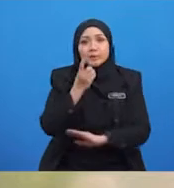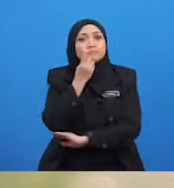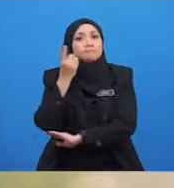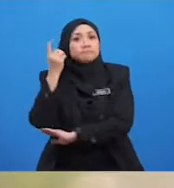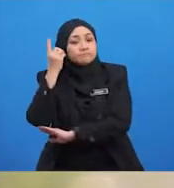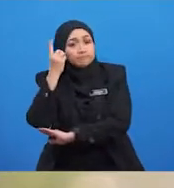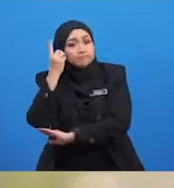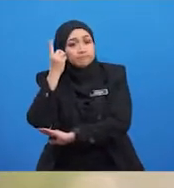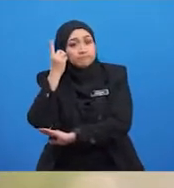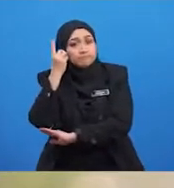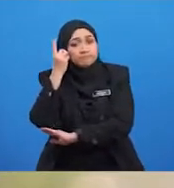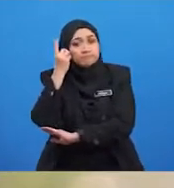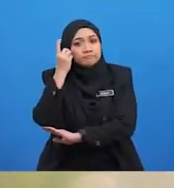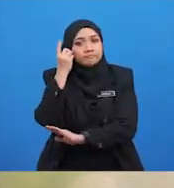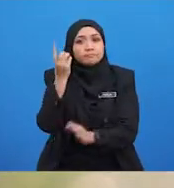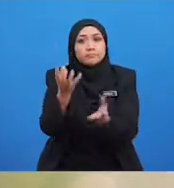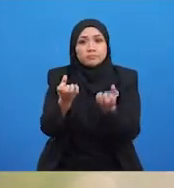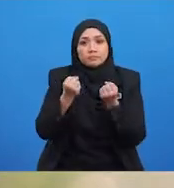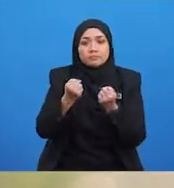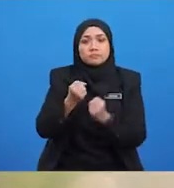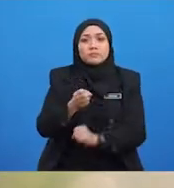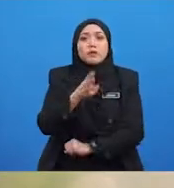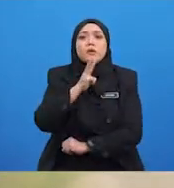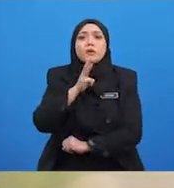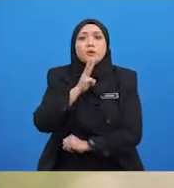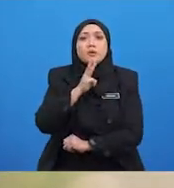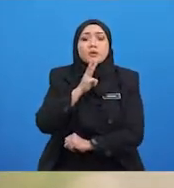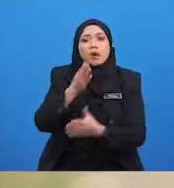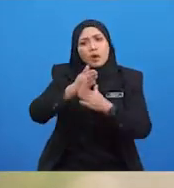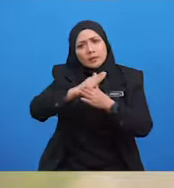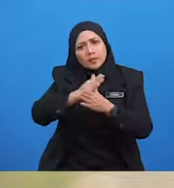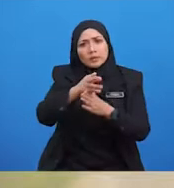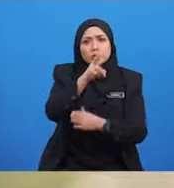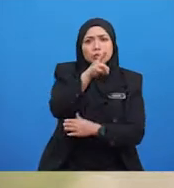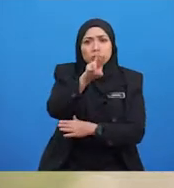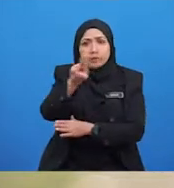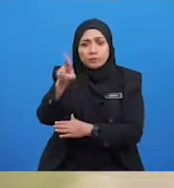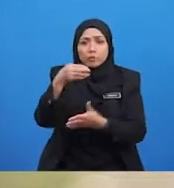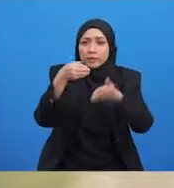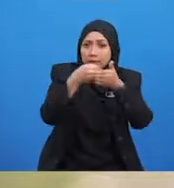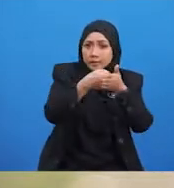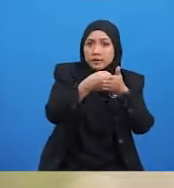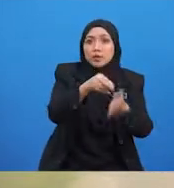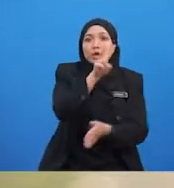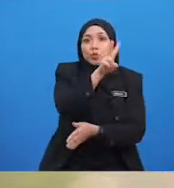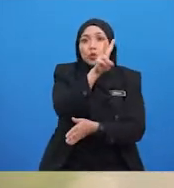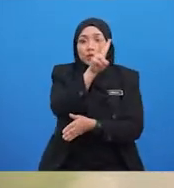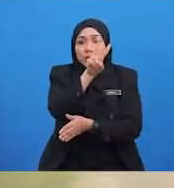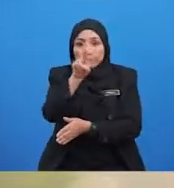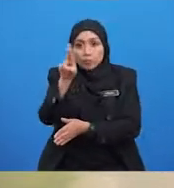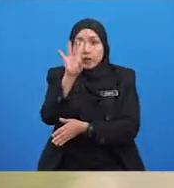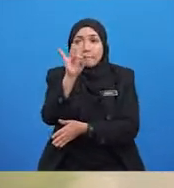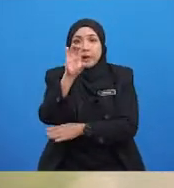memerlukan antara 2,000 hingga 2,800 mililiter air sehari untuk